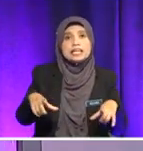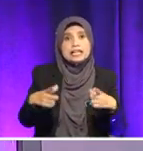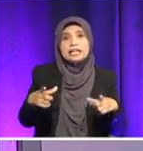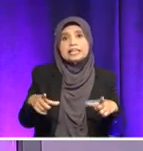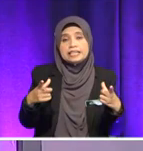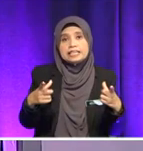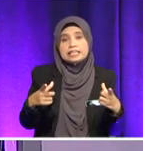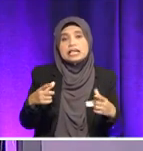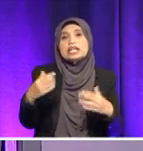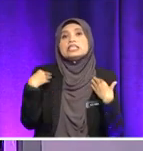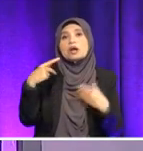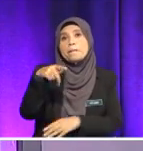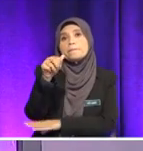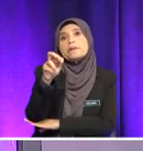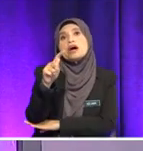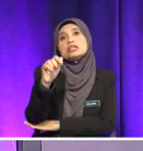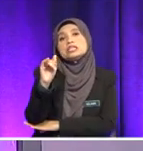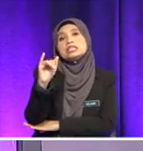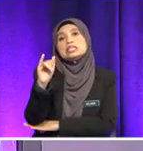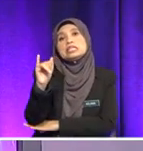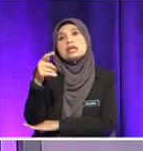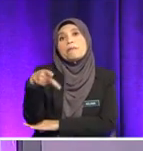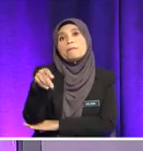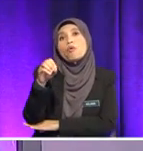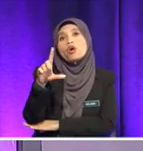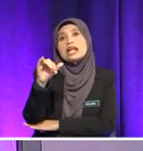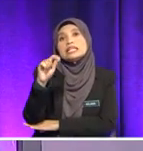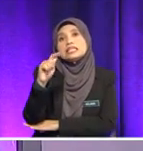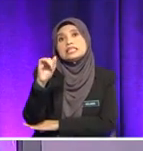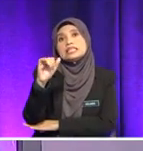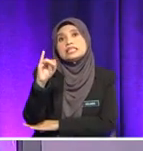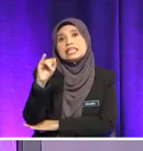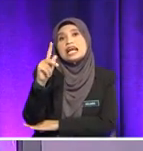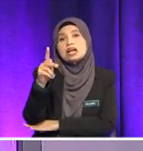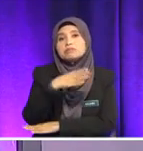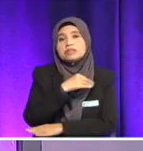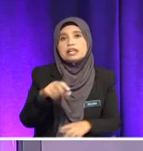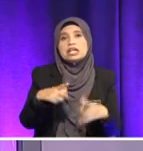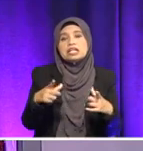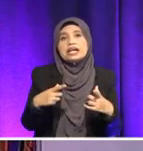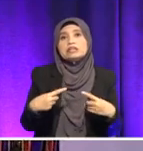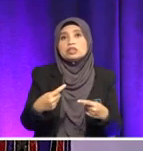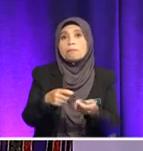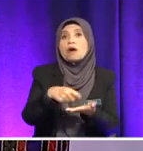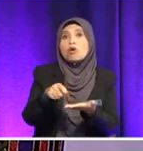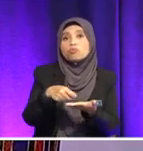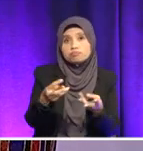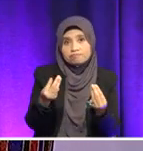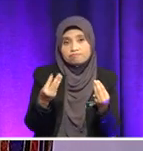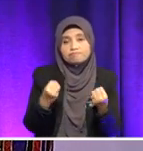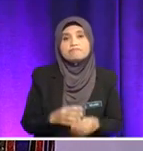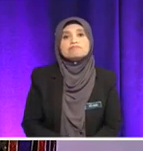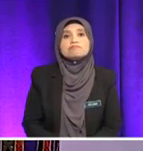partai politik yang yang berlatar belakangkan kaum India kaum Cina dan sebagainya Jadi mereka menuntut-pekari ini